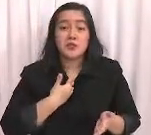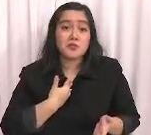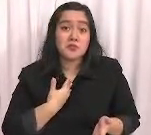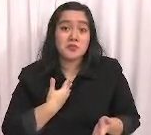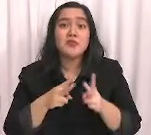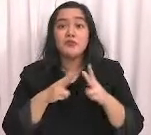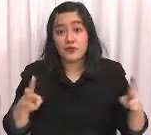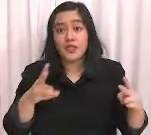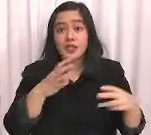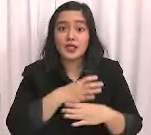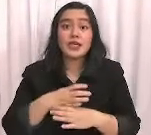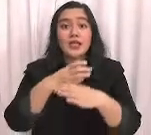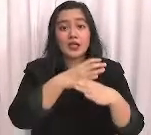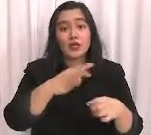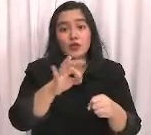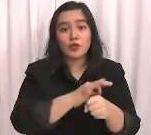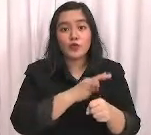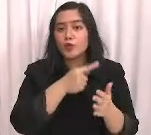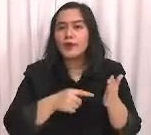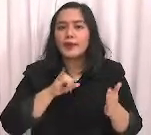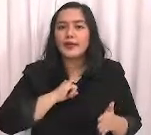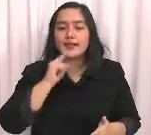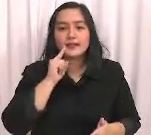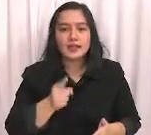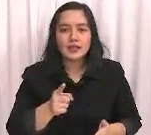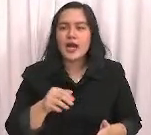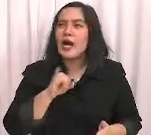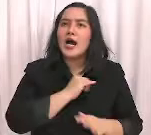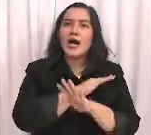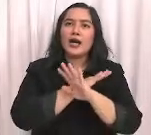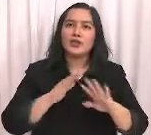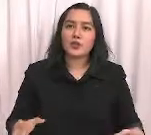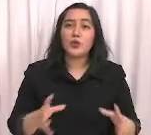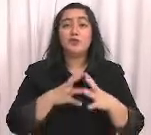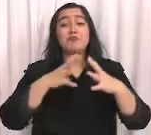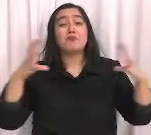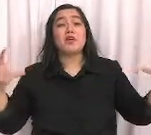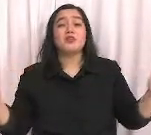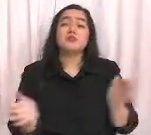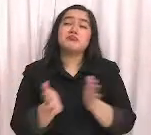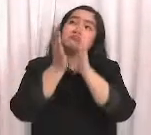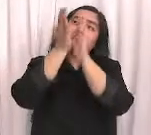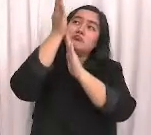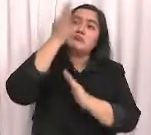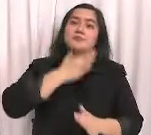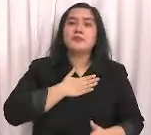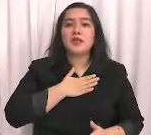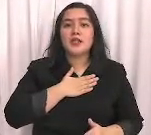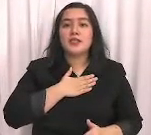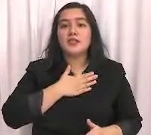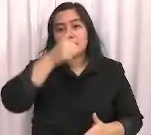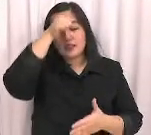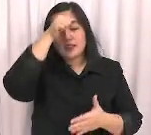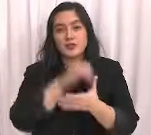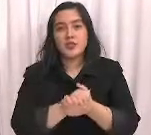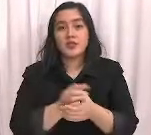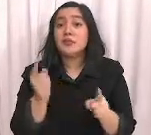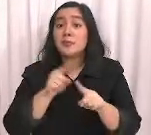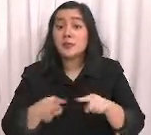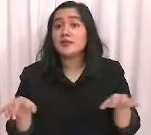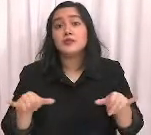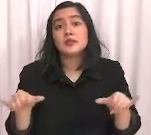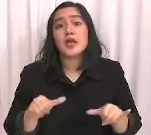over, pero hindi ko talaga siya, binabantayan ko talaga yung ganun. Kasi very ano po yung ano